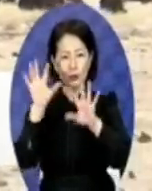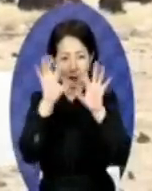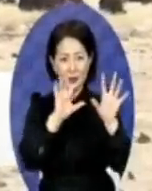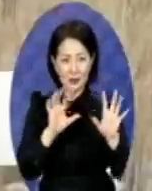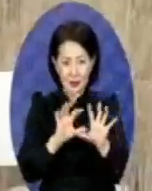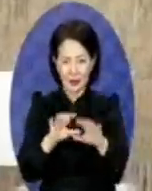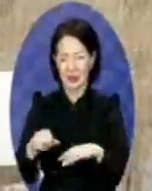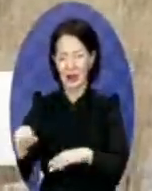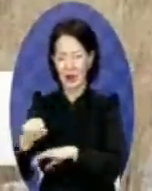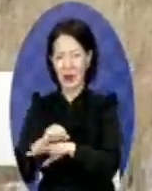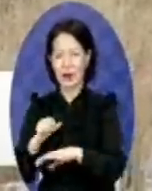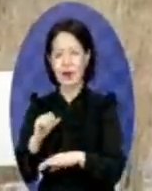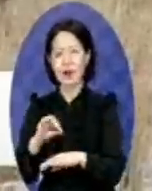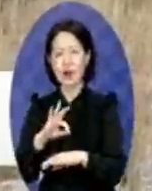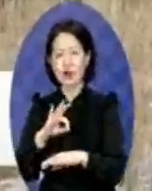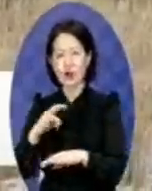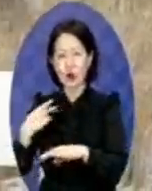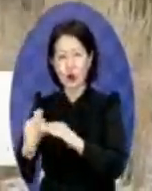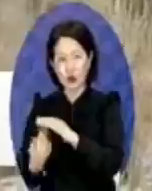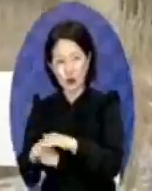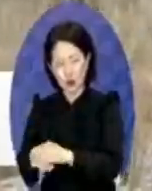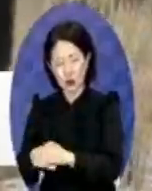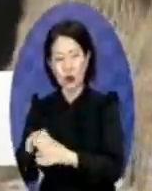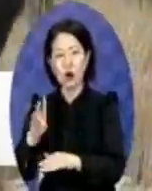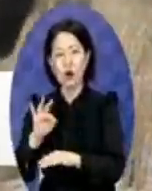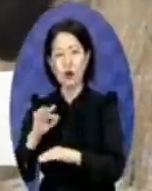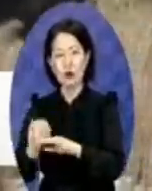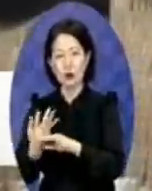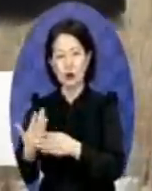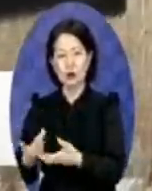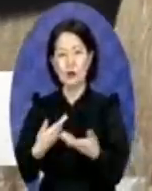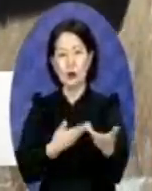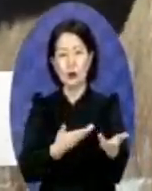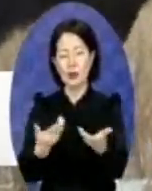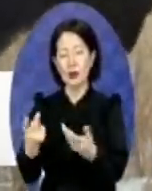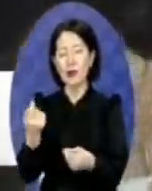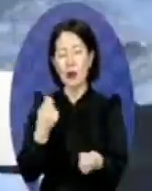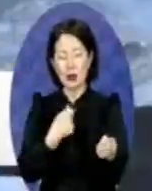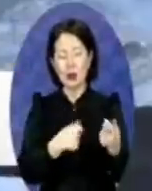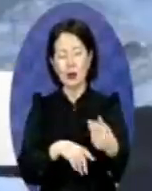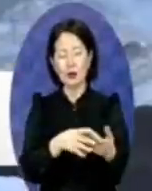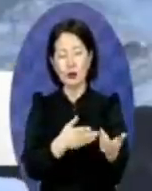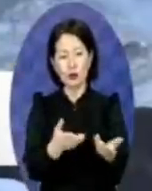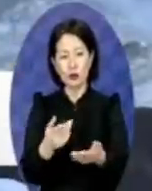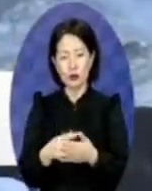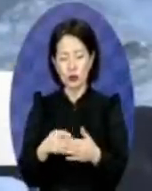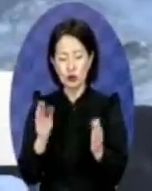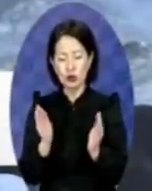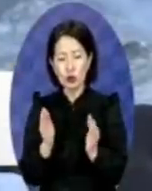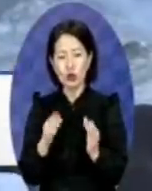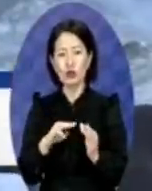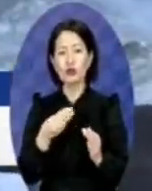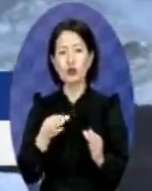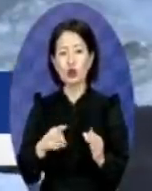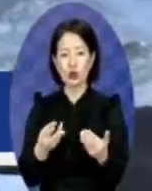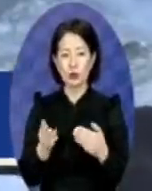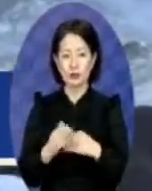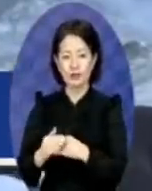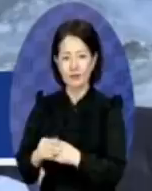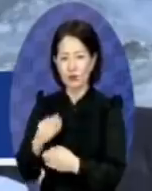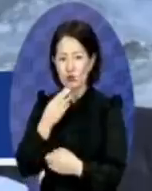нөөцийн өвсөө гаргаж малчтад олгоод эхэлжээ. Цөөн тооны төлийн хорогдол гарсан байна. Бид бас олон улсын